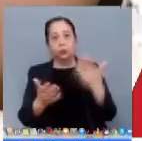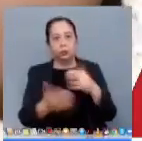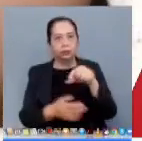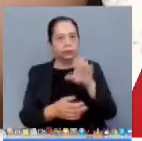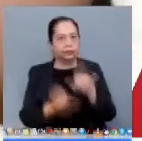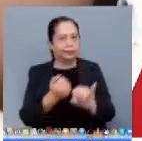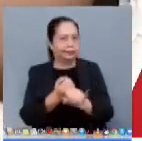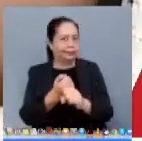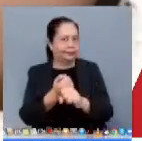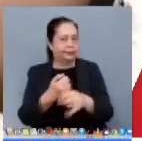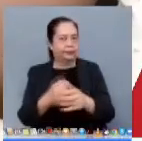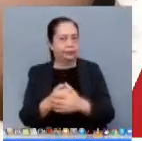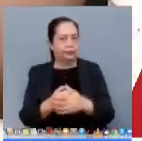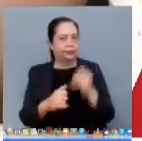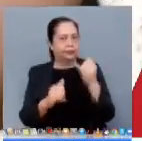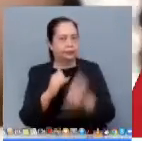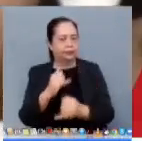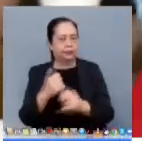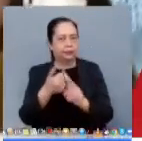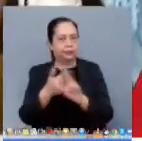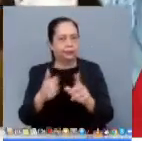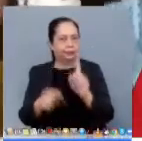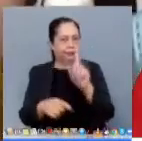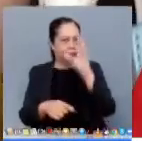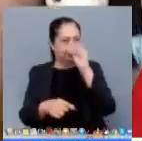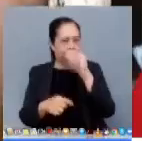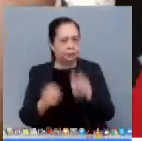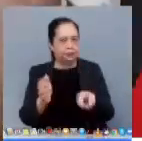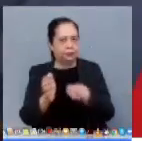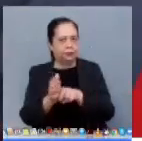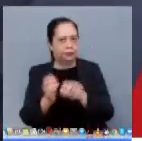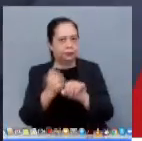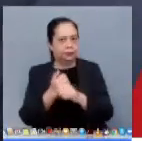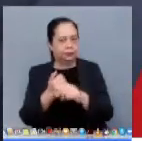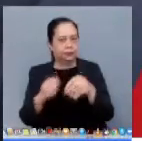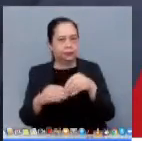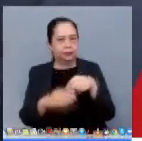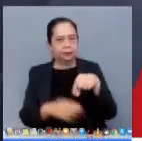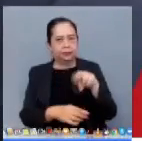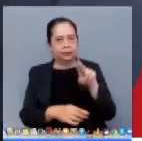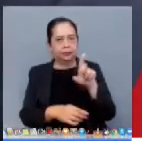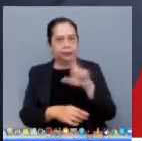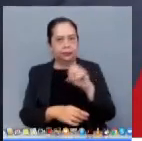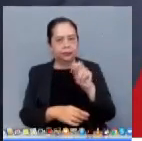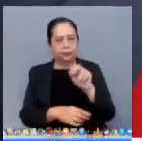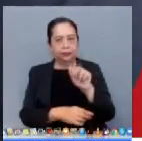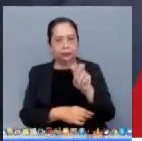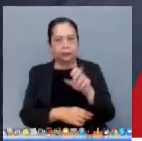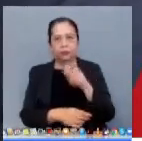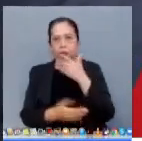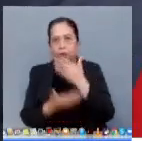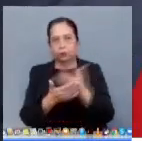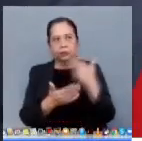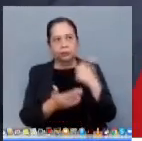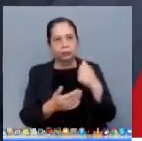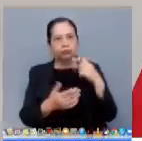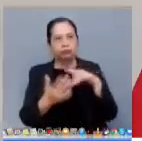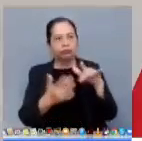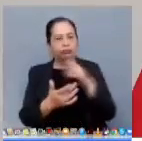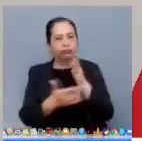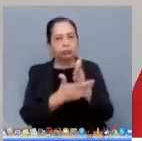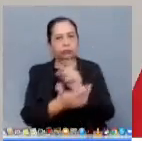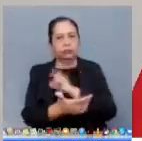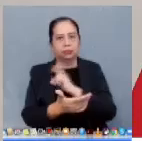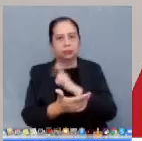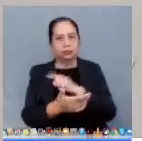Huli siya nakapang biktima ng isang lalaking pasahero ng jeep sa Quezon Avenue. Buti na lang may rumoron ng mga pulis kaya siya agad na-aresto.